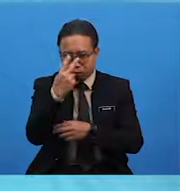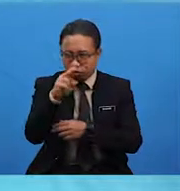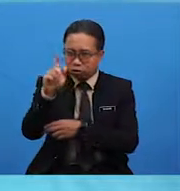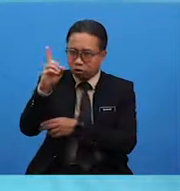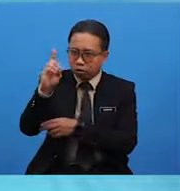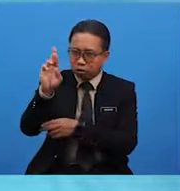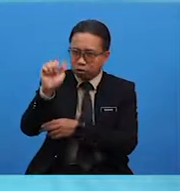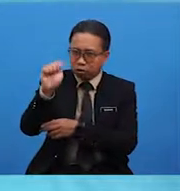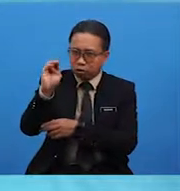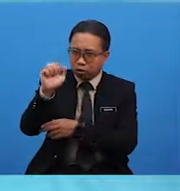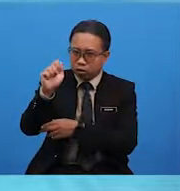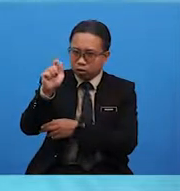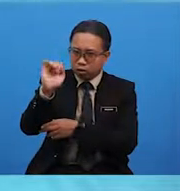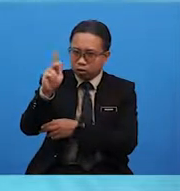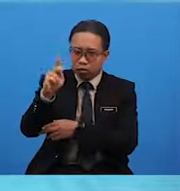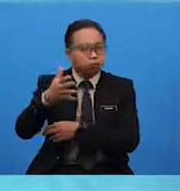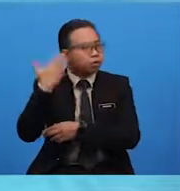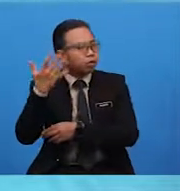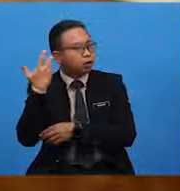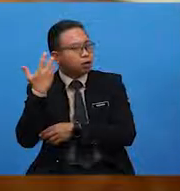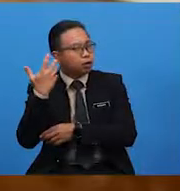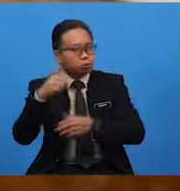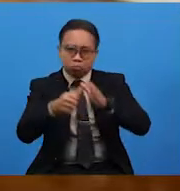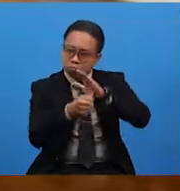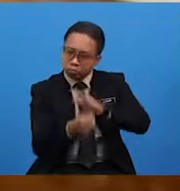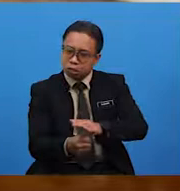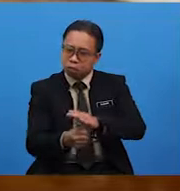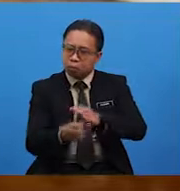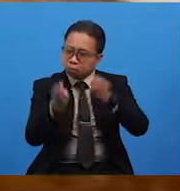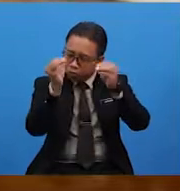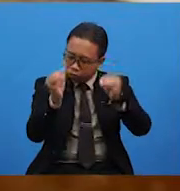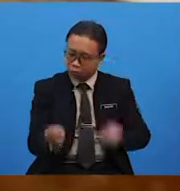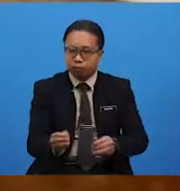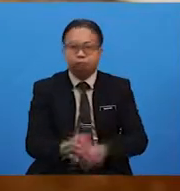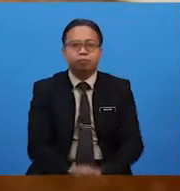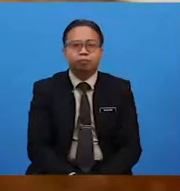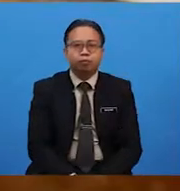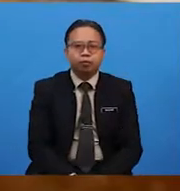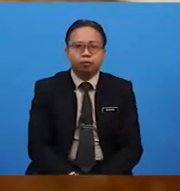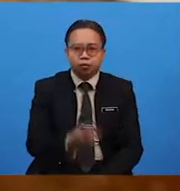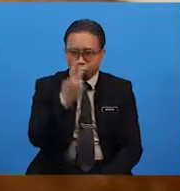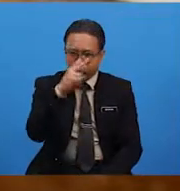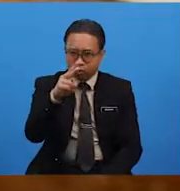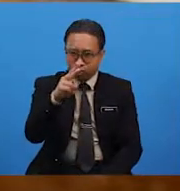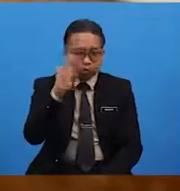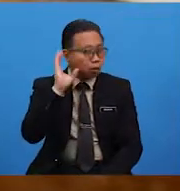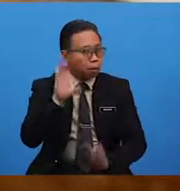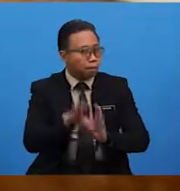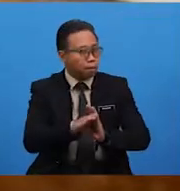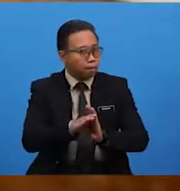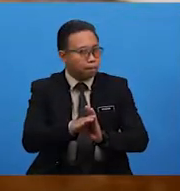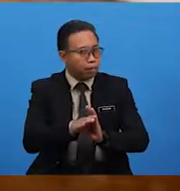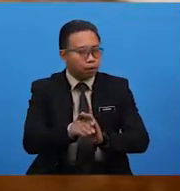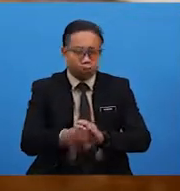sesuatu peristiwa sejarah tentang kekejaman manusia nyata awan karena kita nampak orang tuh macam tikam kita nampak agama gampang